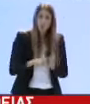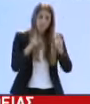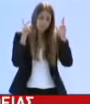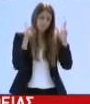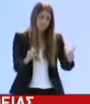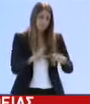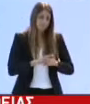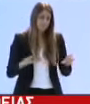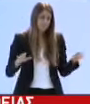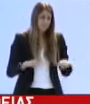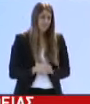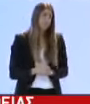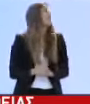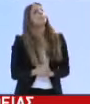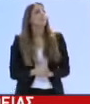Η Ελλάδα